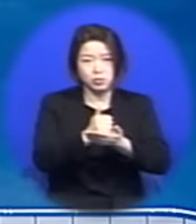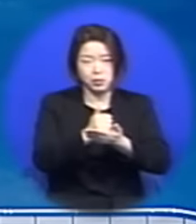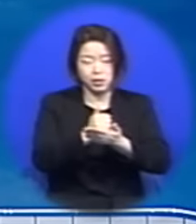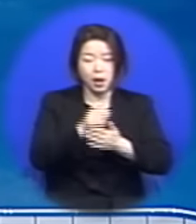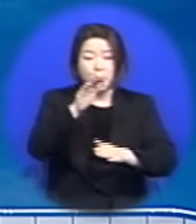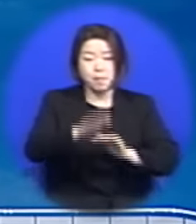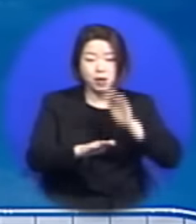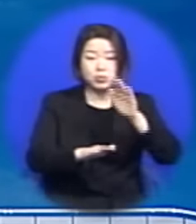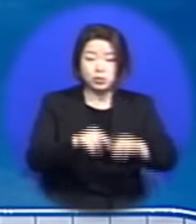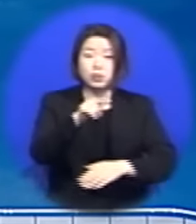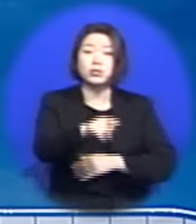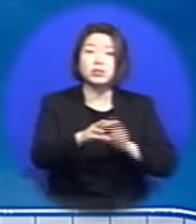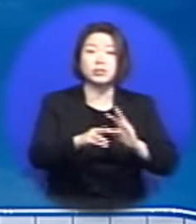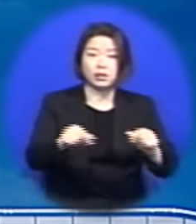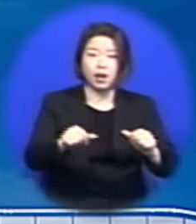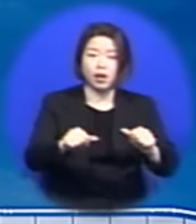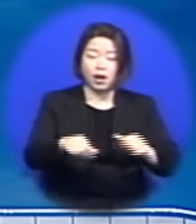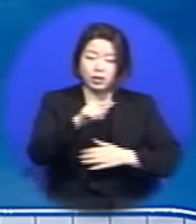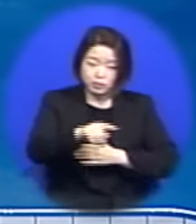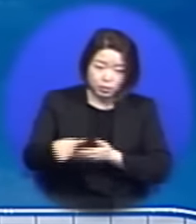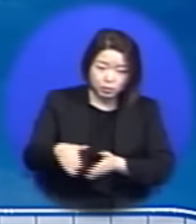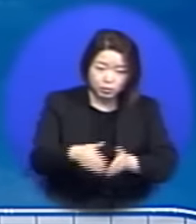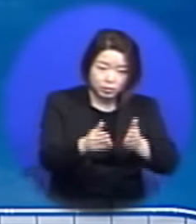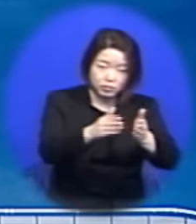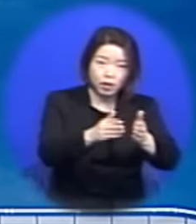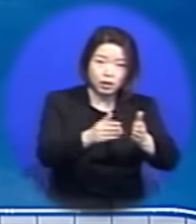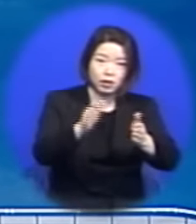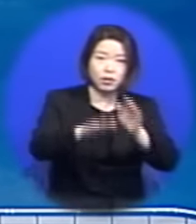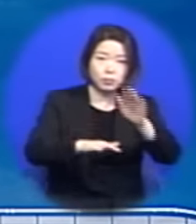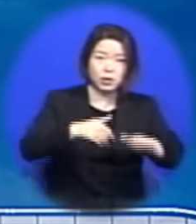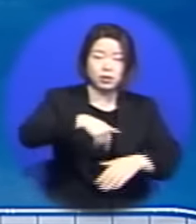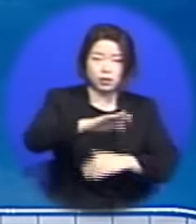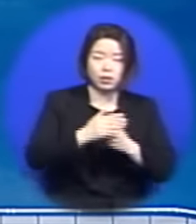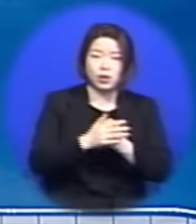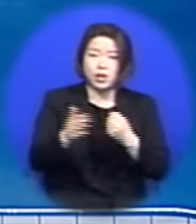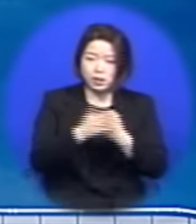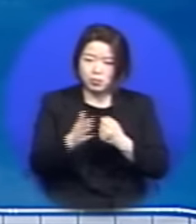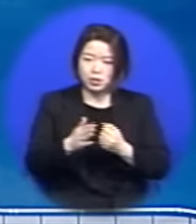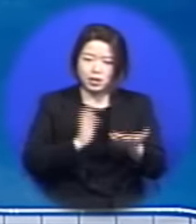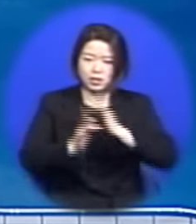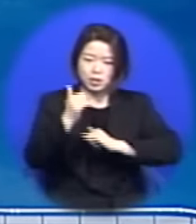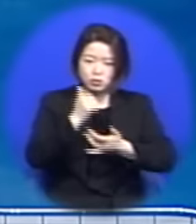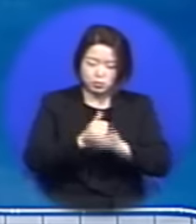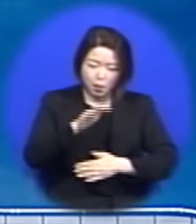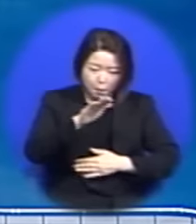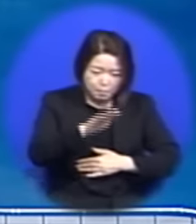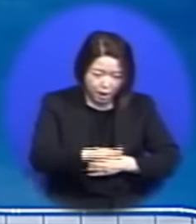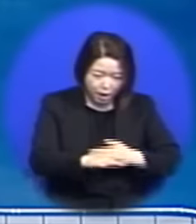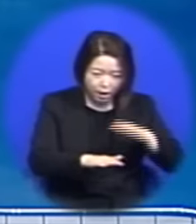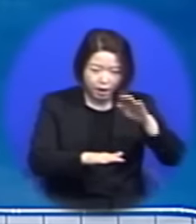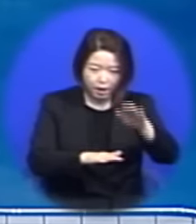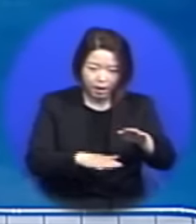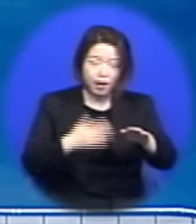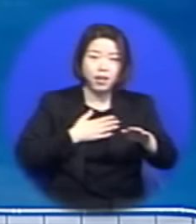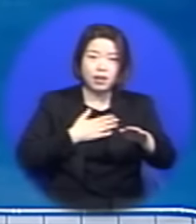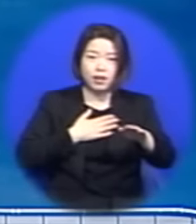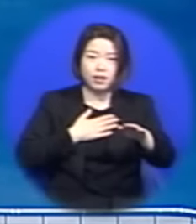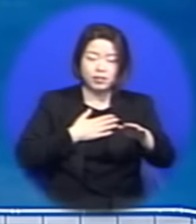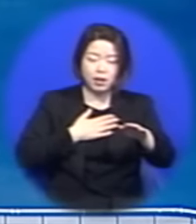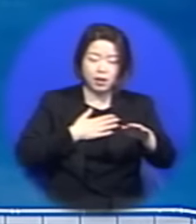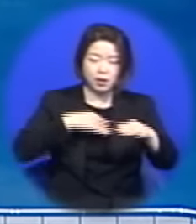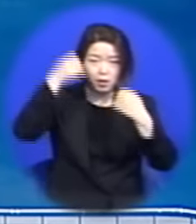땅이든 거기를 따라가는 거예요 성지순례는 그러니까 예수님이 밟으셨어요 그에 내